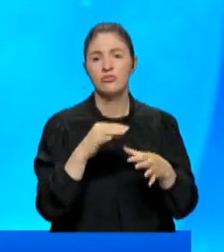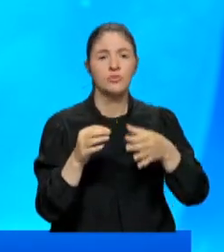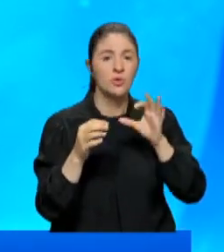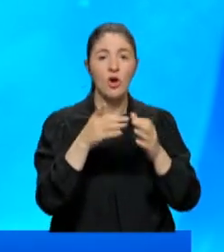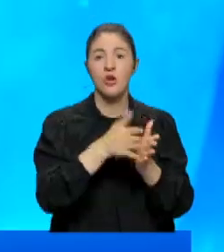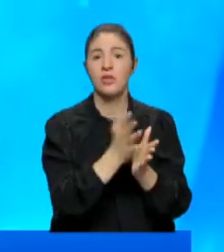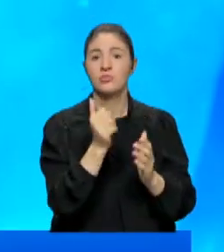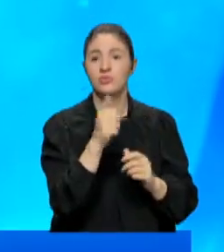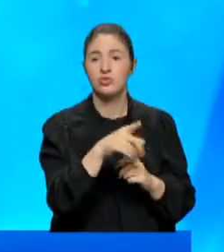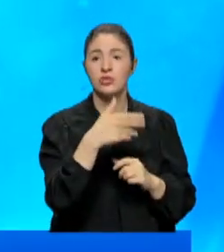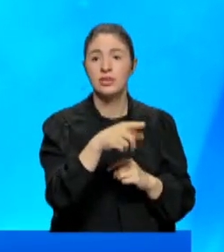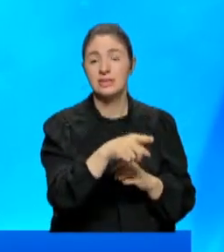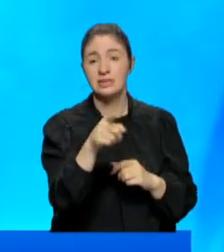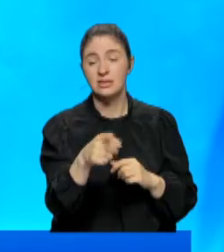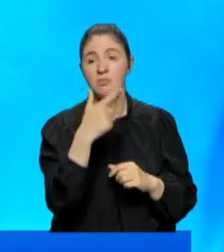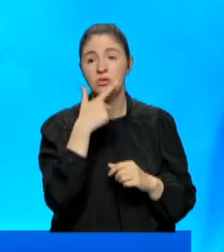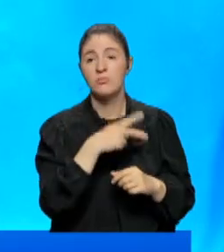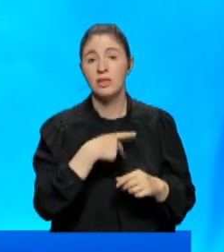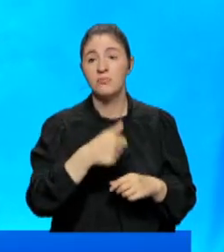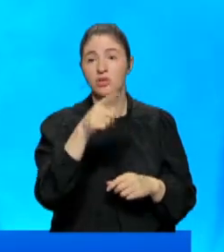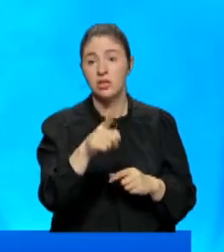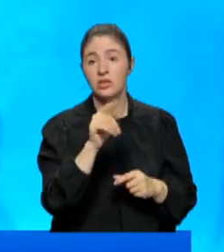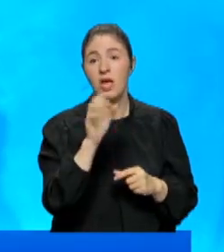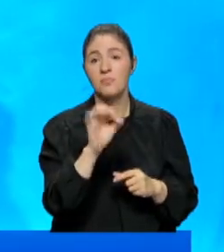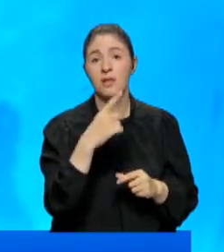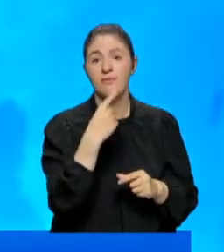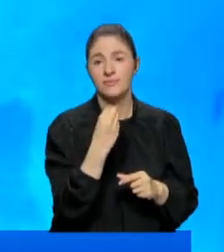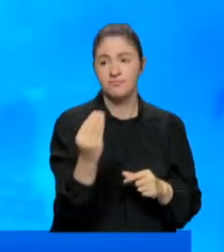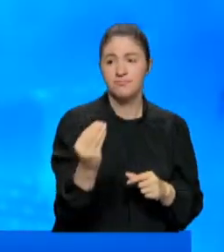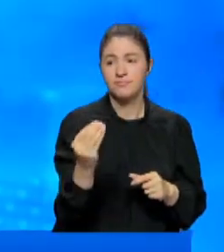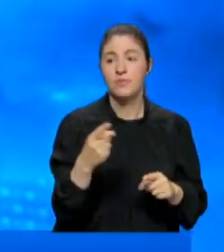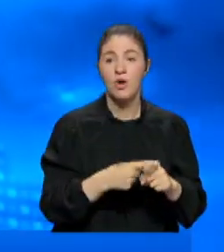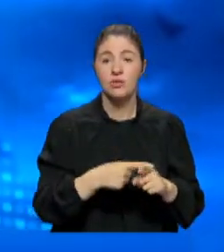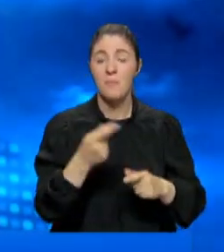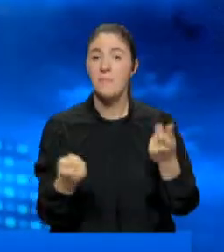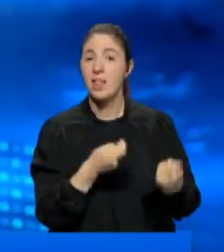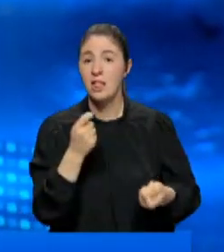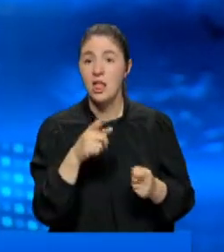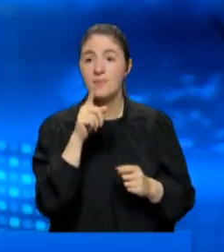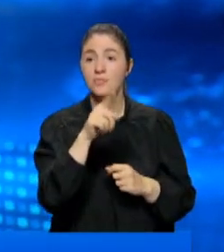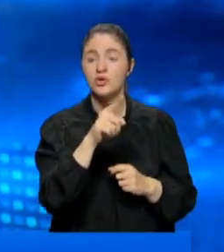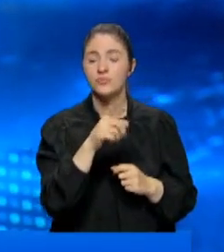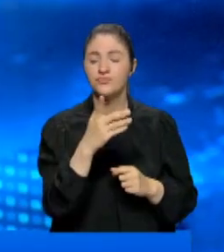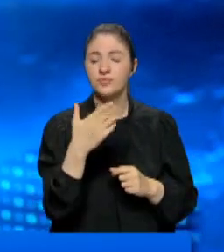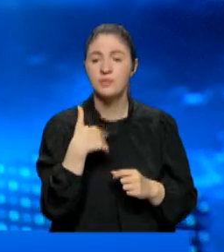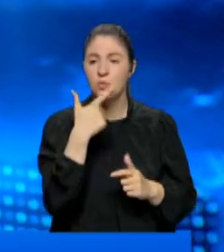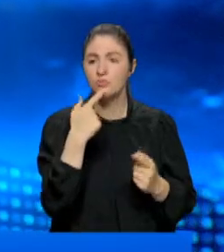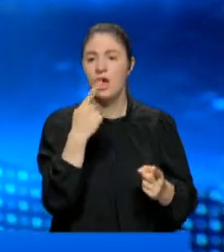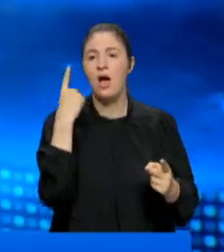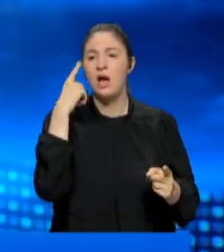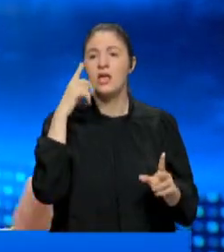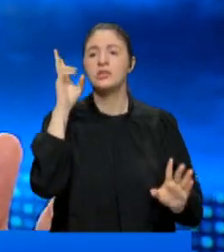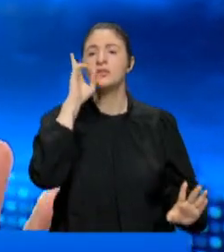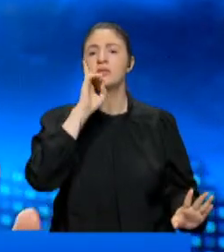ödülü aldığımız gün. Sonra siz işte Bodrum Belediye Başkanı'na sürekli lafı bıraktınız. Ortak çalışmışsınız. Bu. Evet. Şimdi biz Bodrum deyince tabii